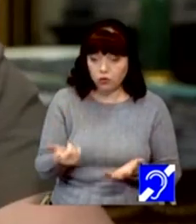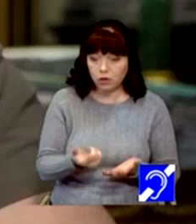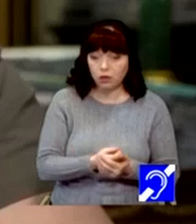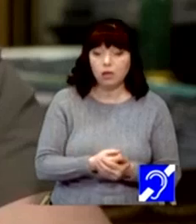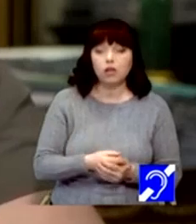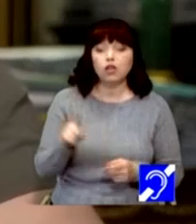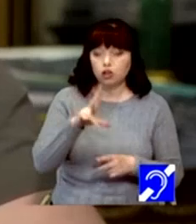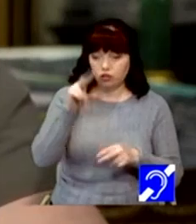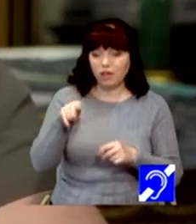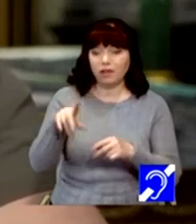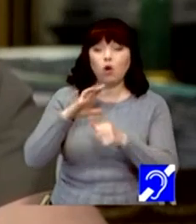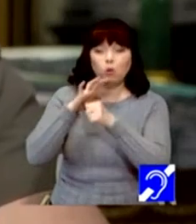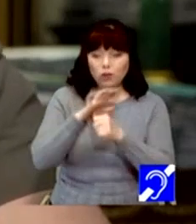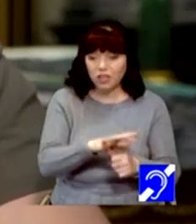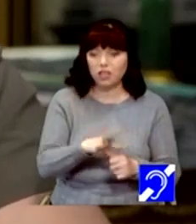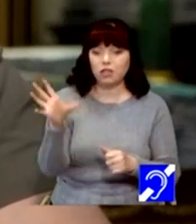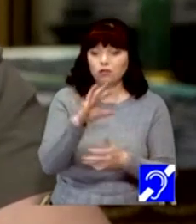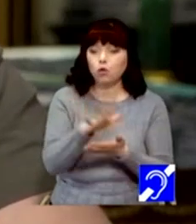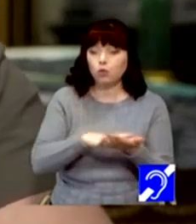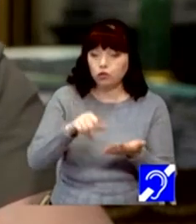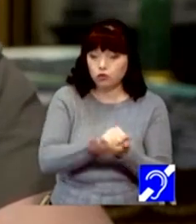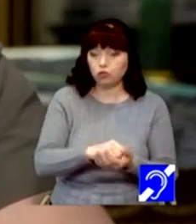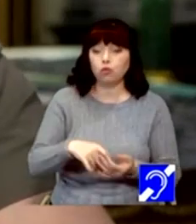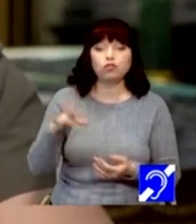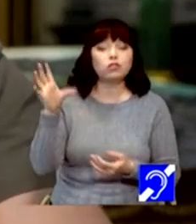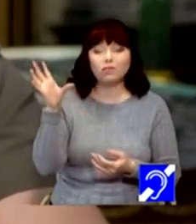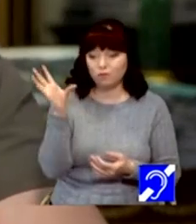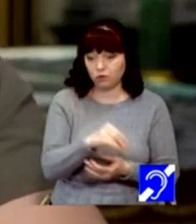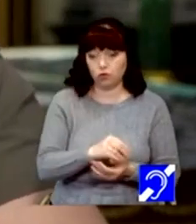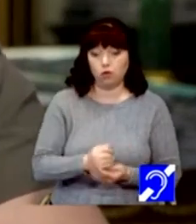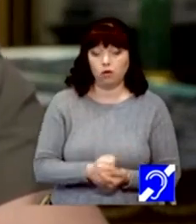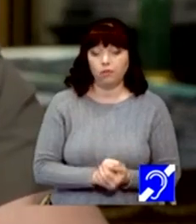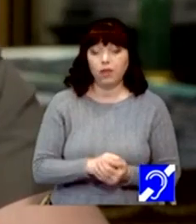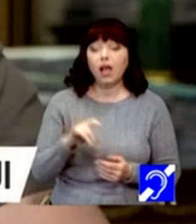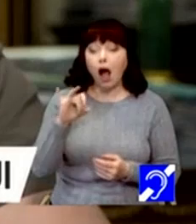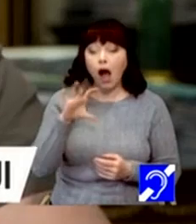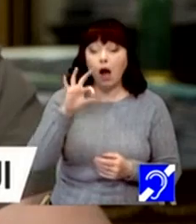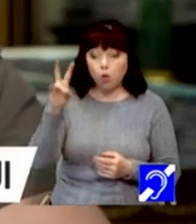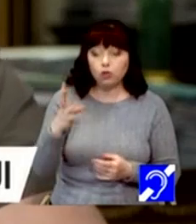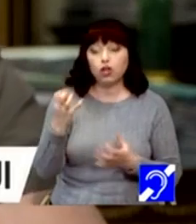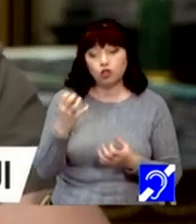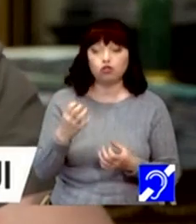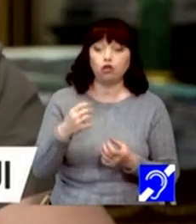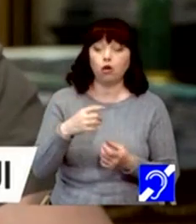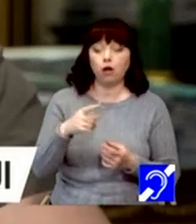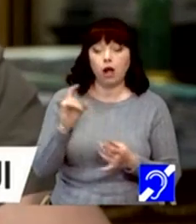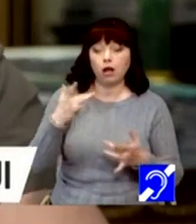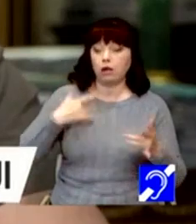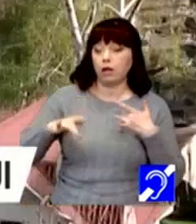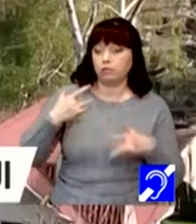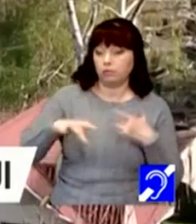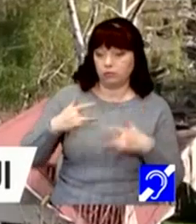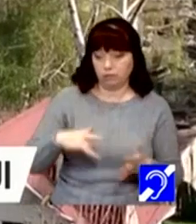misto prinzi de un an obsession organizație o solie Orange blue mă haide pa vin în totuși